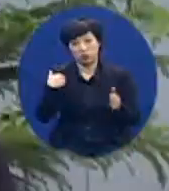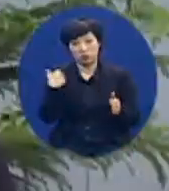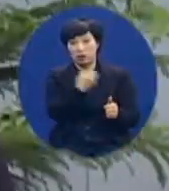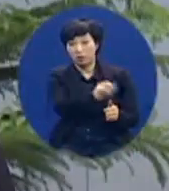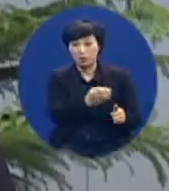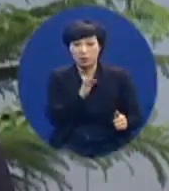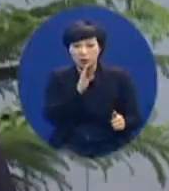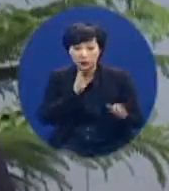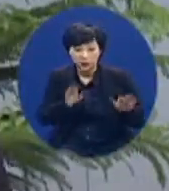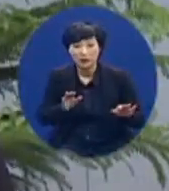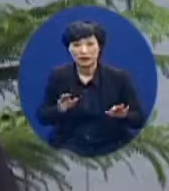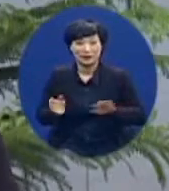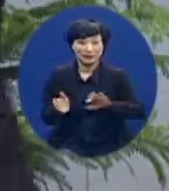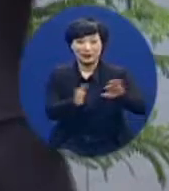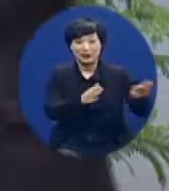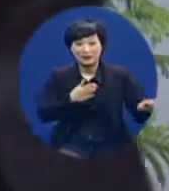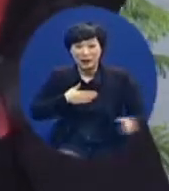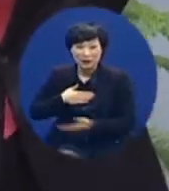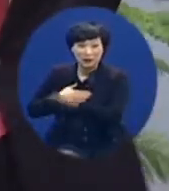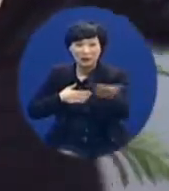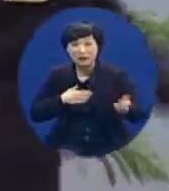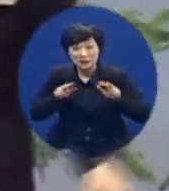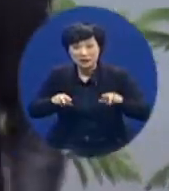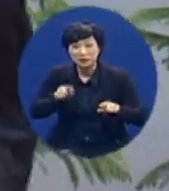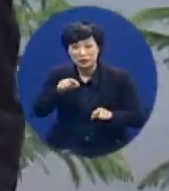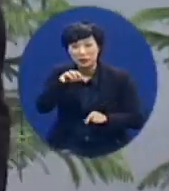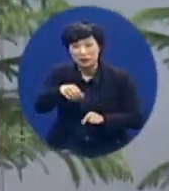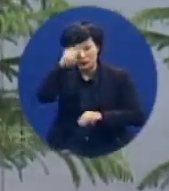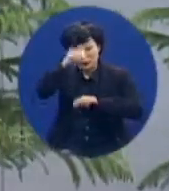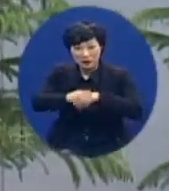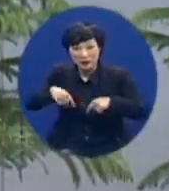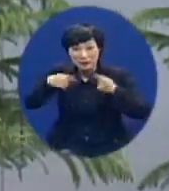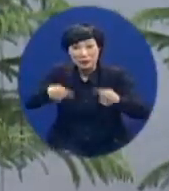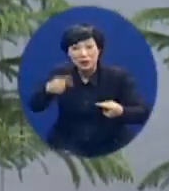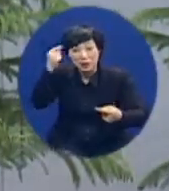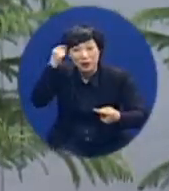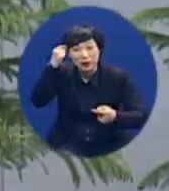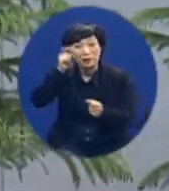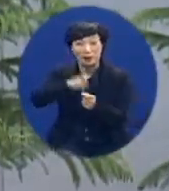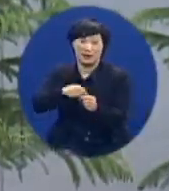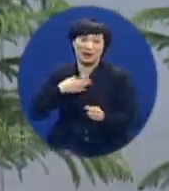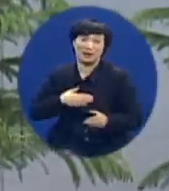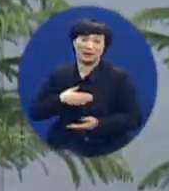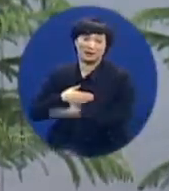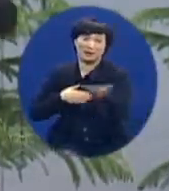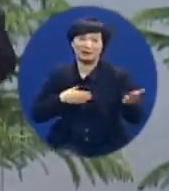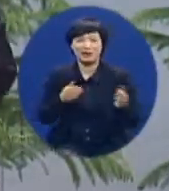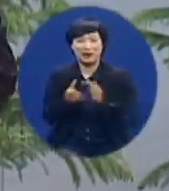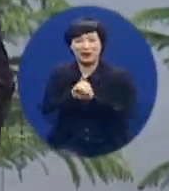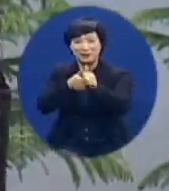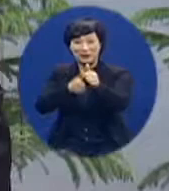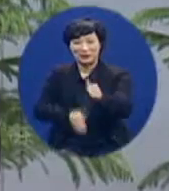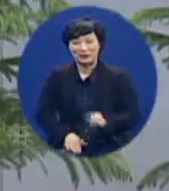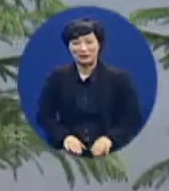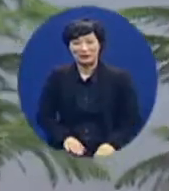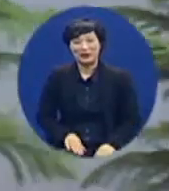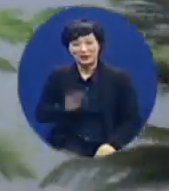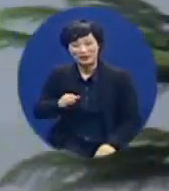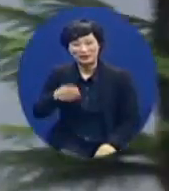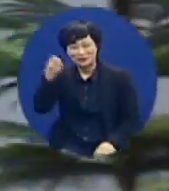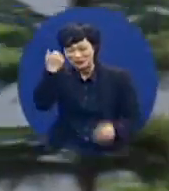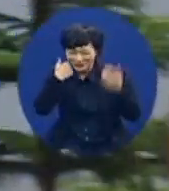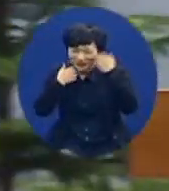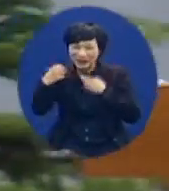that. If you know why you're here, please say Amen. 누가 말하기도 우리는 행복한